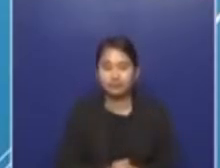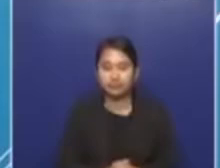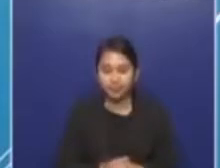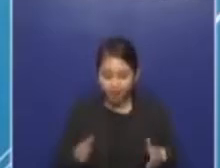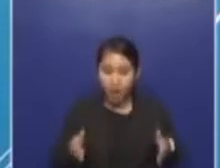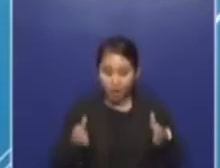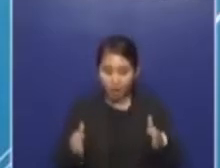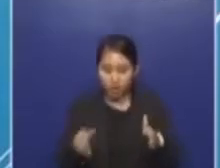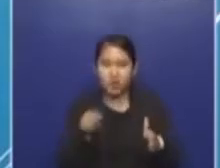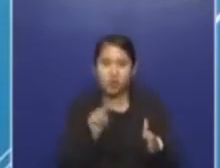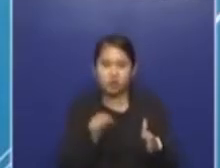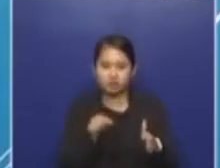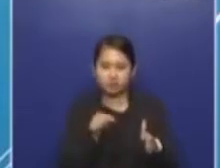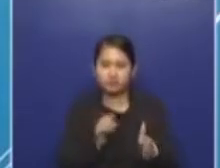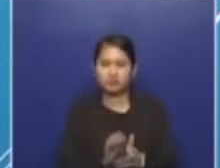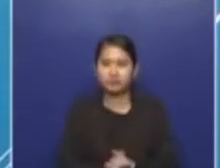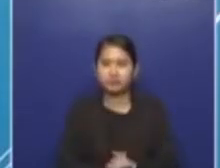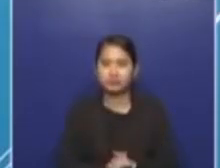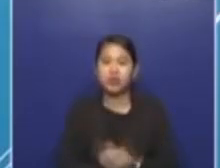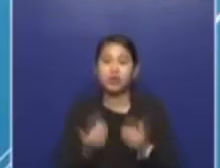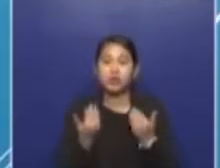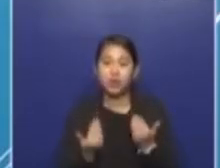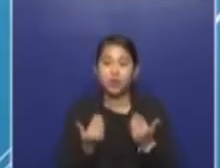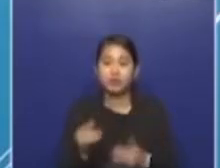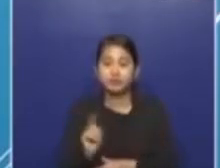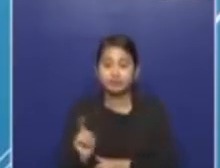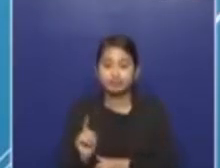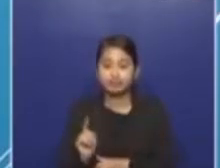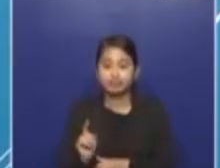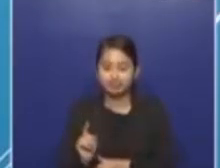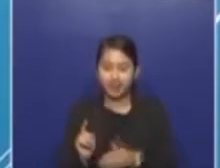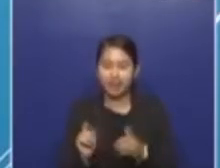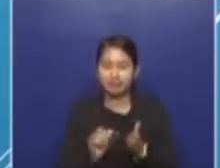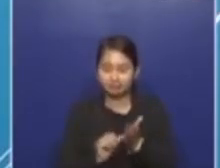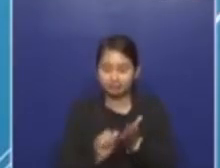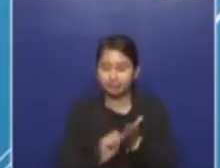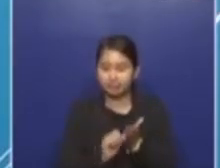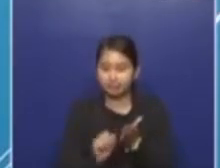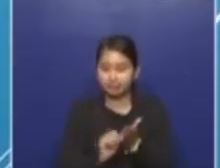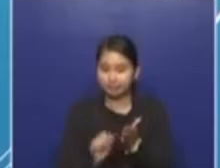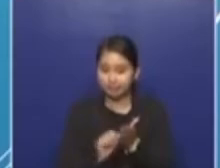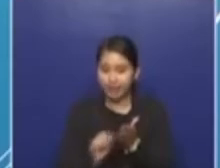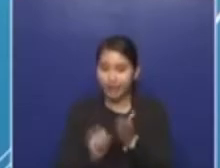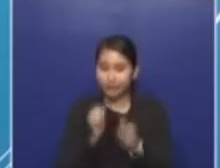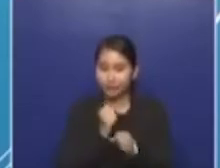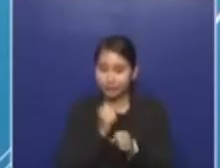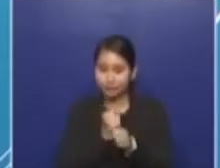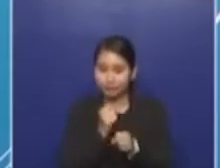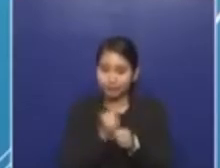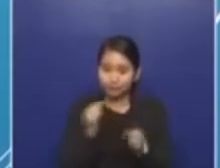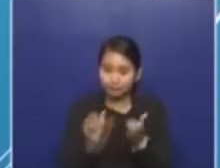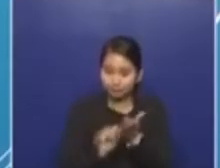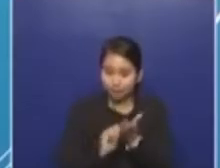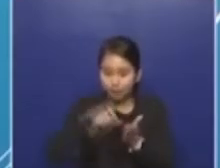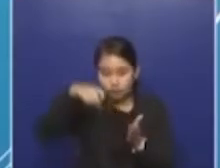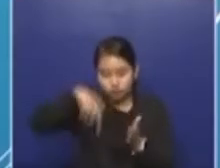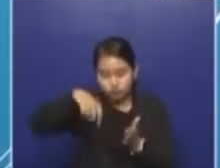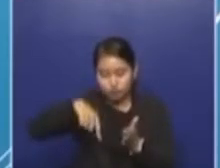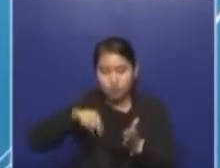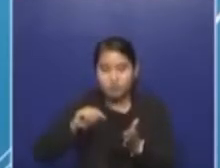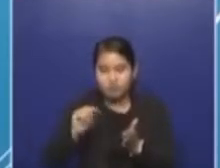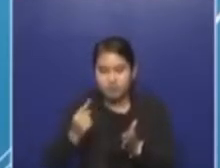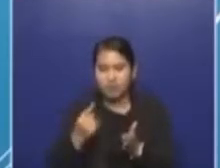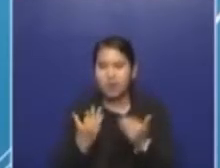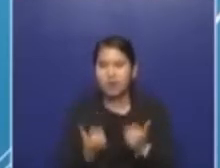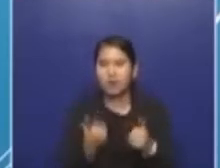ทวินเช่นเดียวกันนะครับขณะนี้นะครับได้มีการปรับปรุงภูมิทัศน์คลองสมทวินแต่การปรับปรุงนั้นเป็นไปด้วย